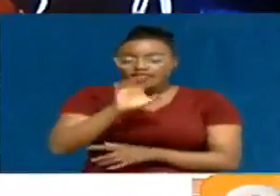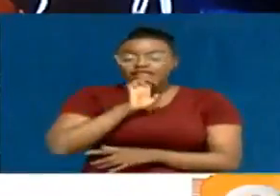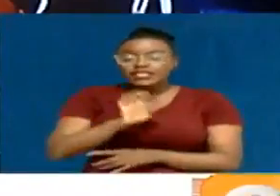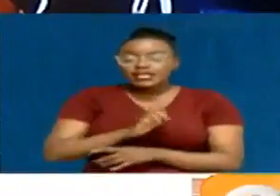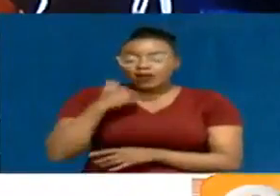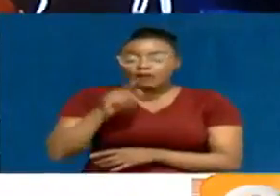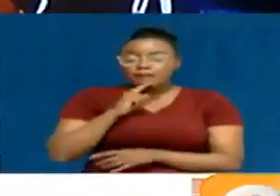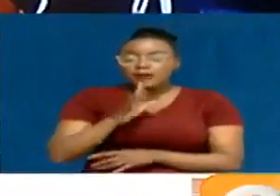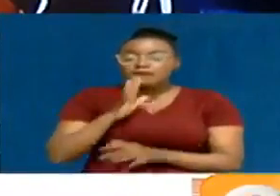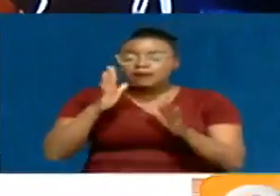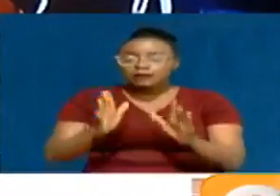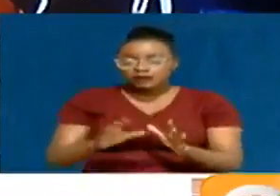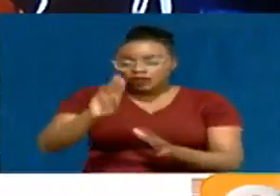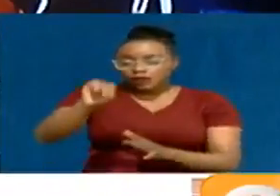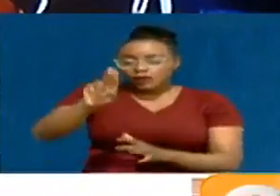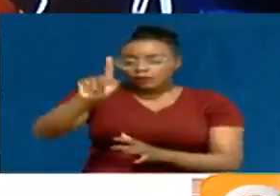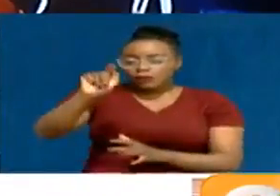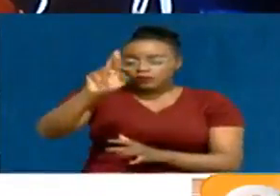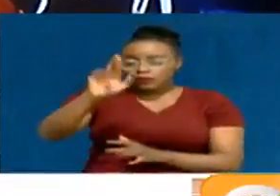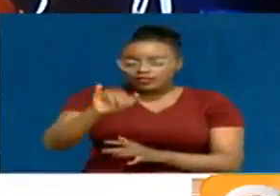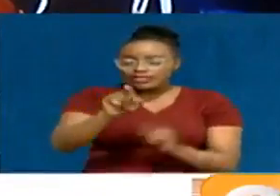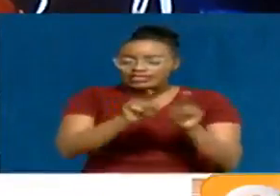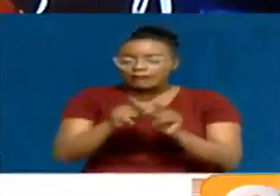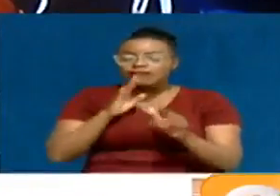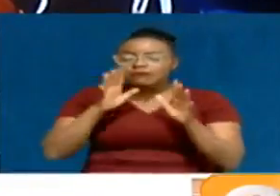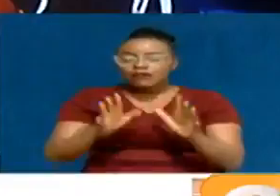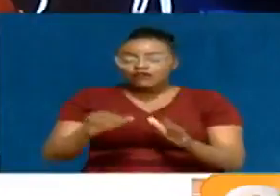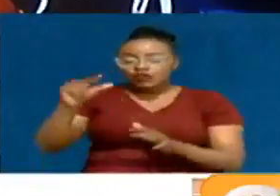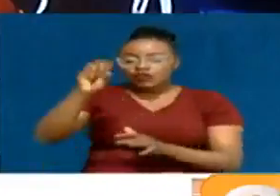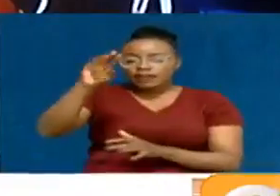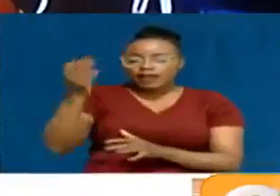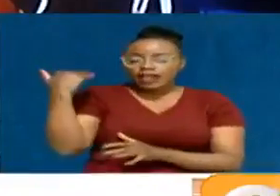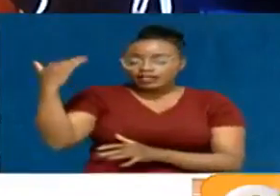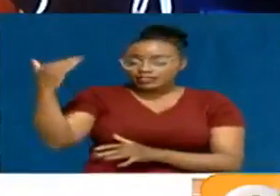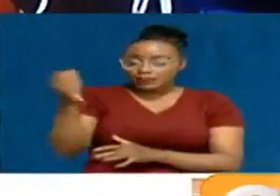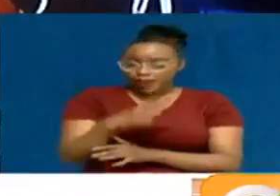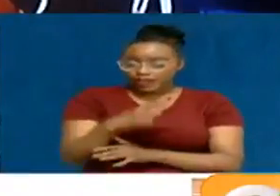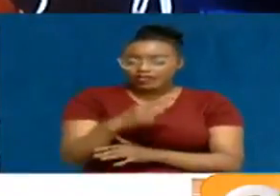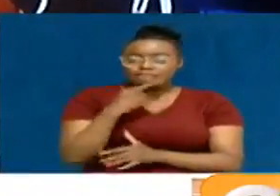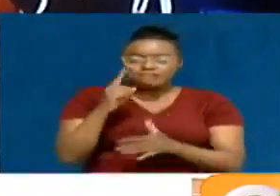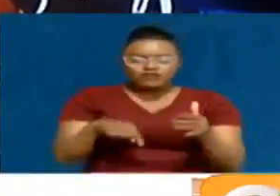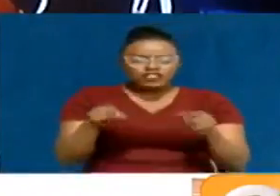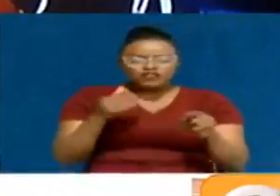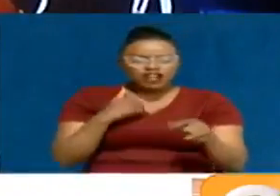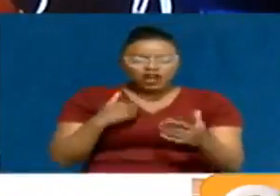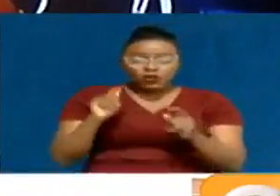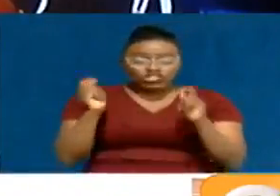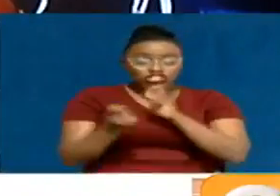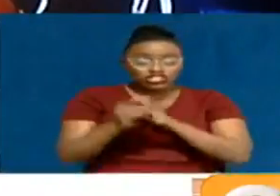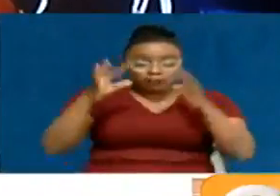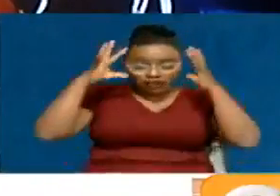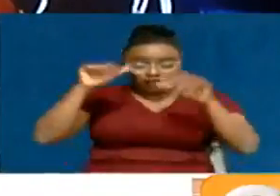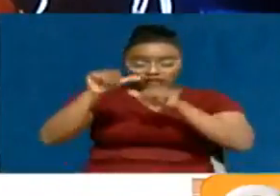hao walomtaja spika wa bunge la kitaifa Justin Muturi kama msemaji wa jamii ya Gema mwezi uliopita, wamesema kuwa hawatabadilisha msimamo